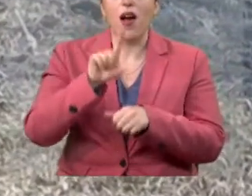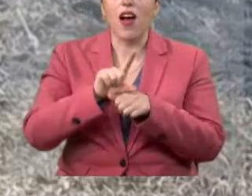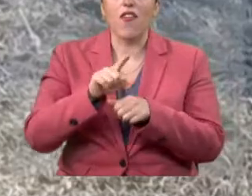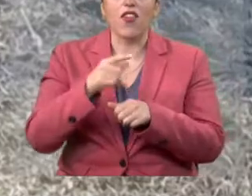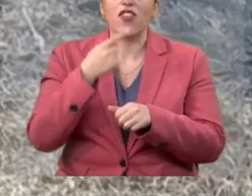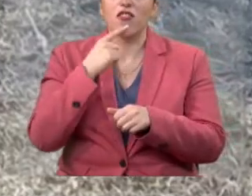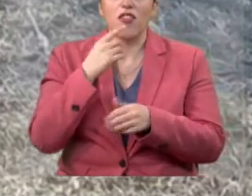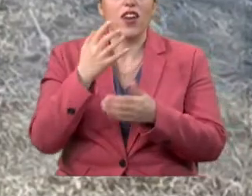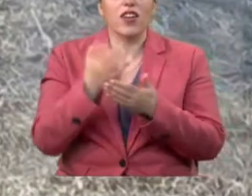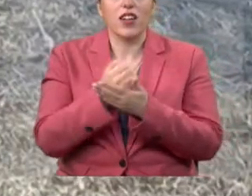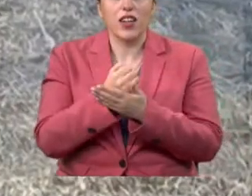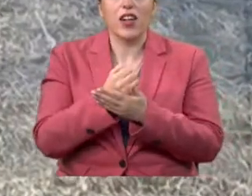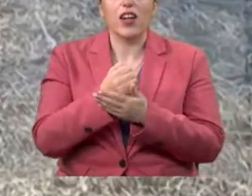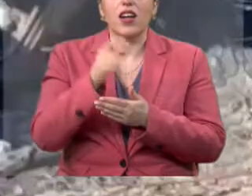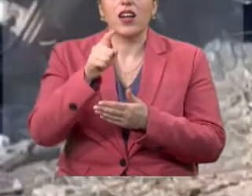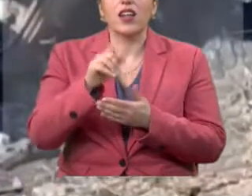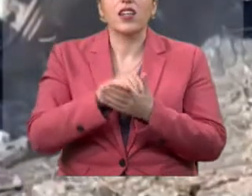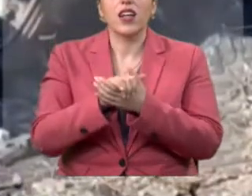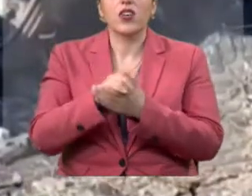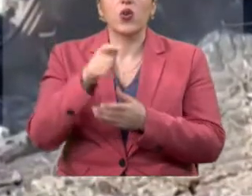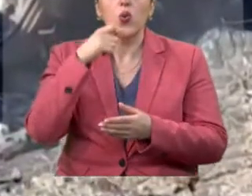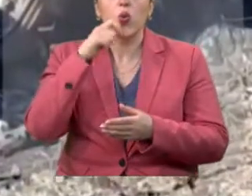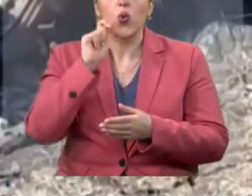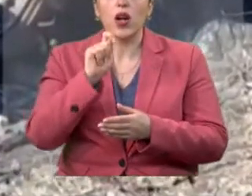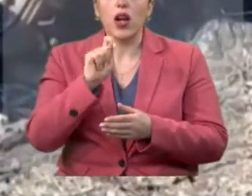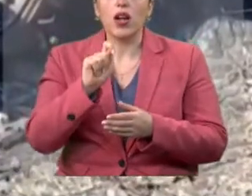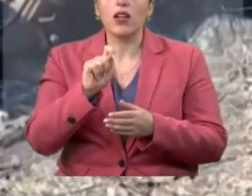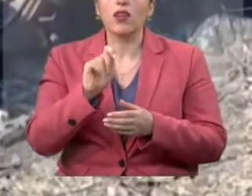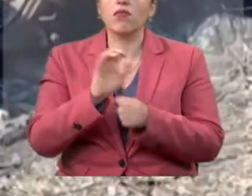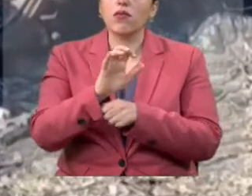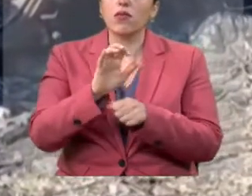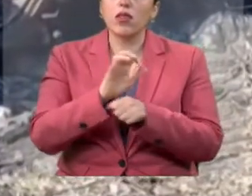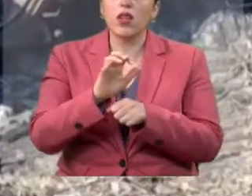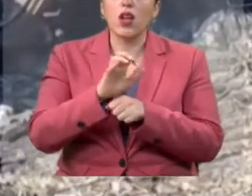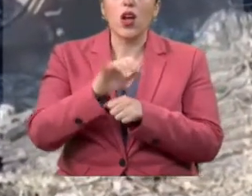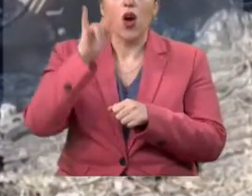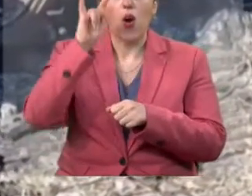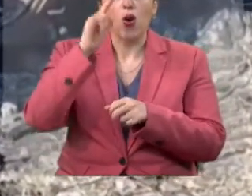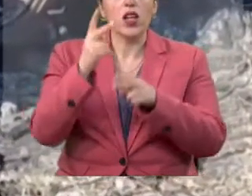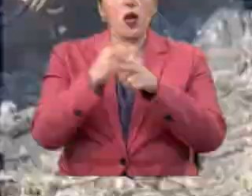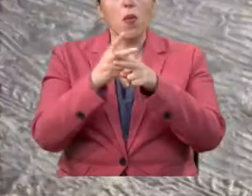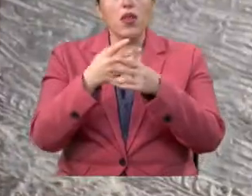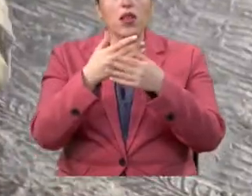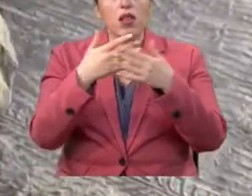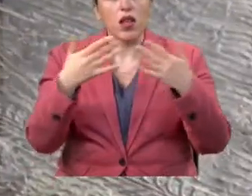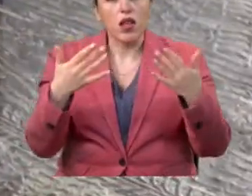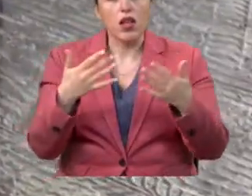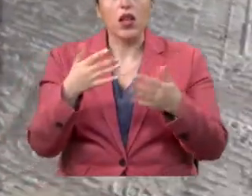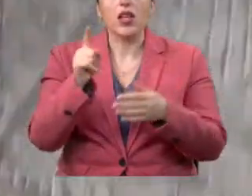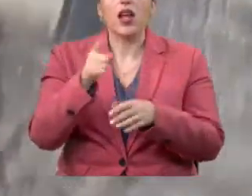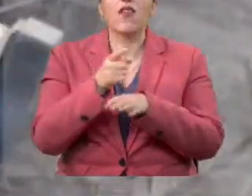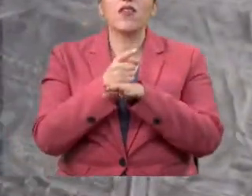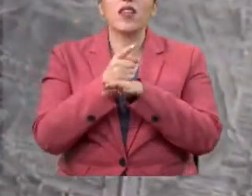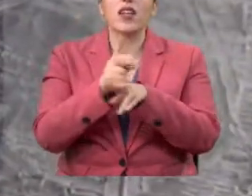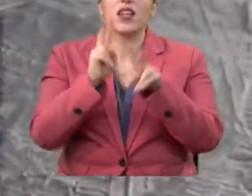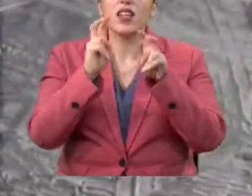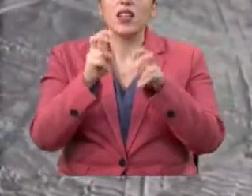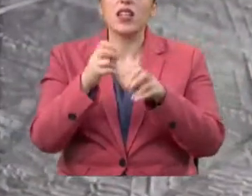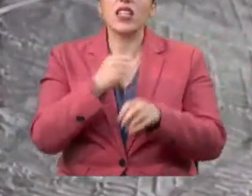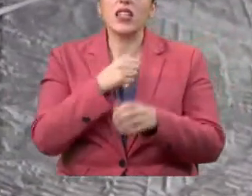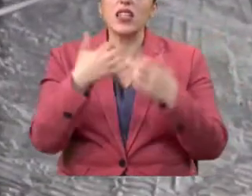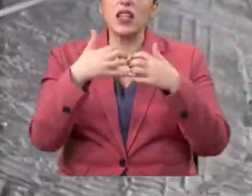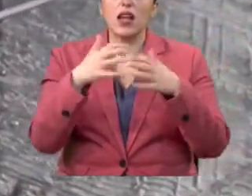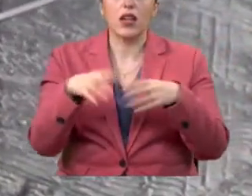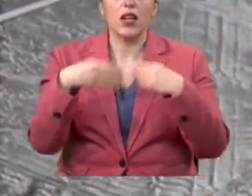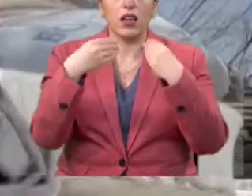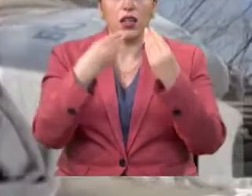նրա դաշնակիցները Ուկրաինային մատակարարում են մասնավորապես հակաօդային պաշտպանության համակարգեր և հակատանկային